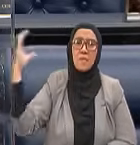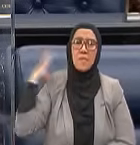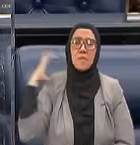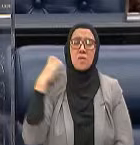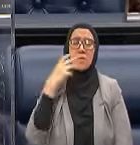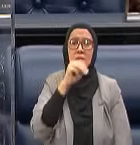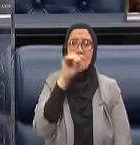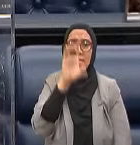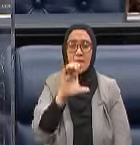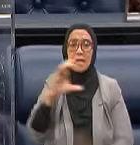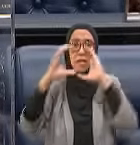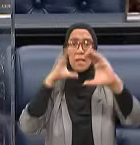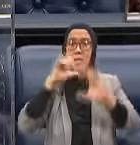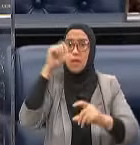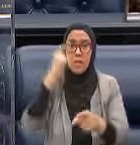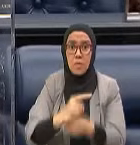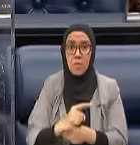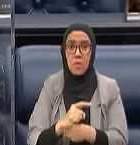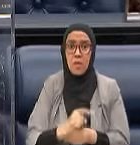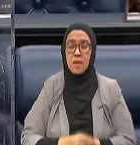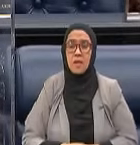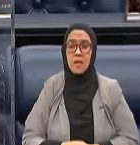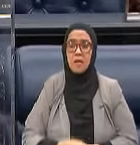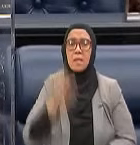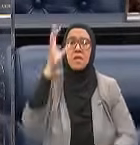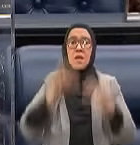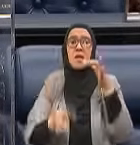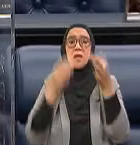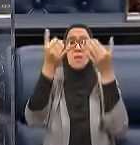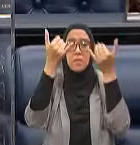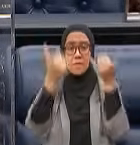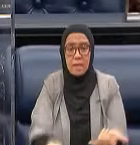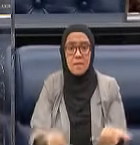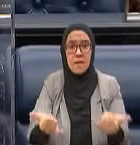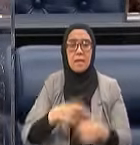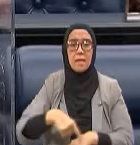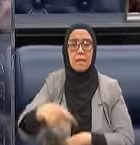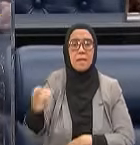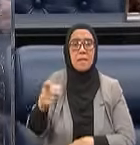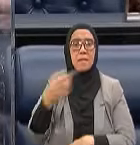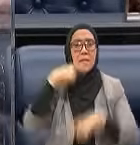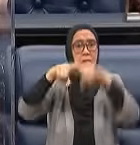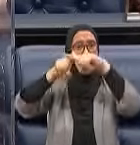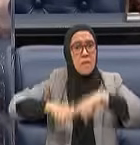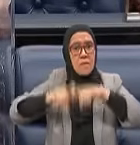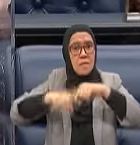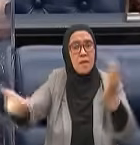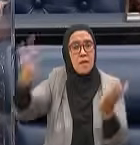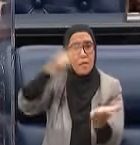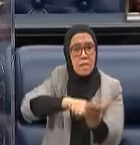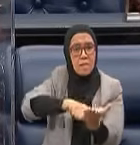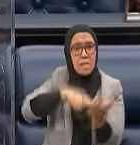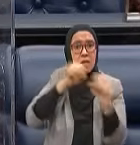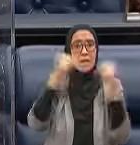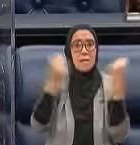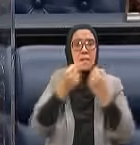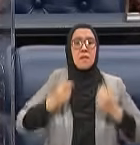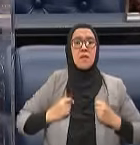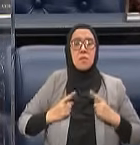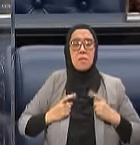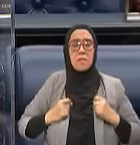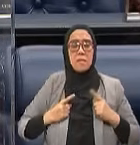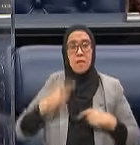Husein Jakarta betul kalau sekarang anda bergantung kepada laporan daripada cycle swasta